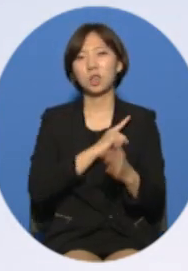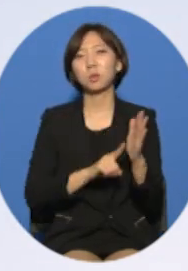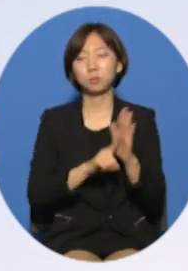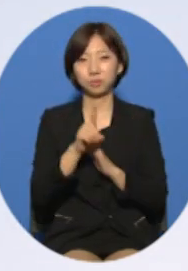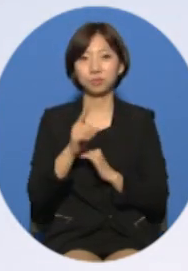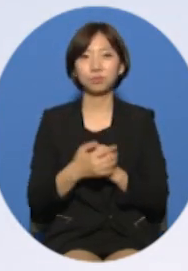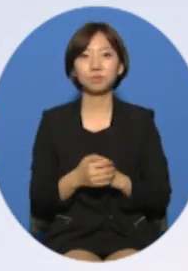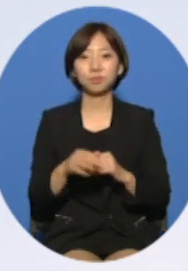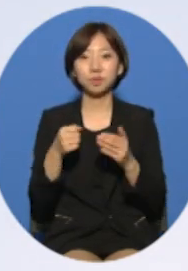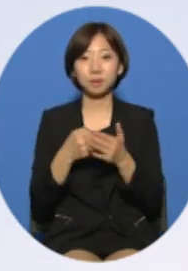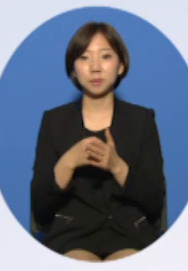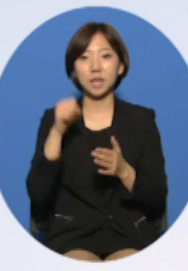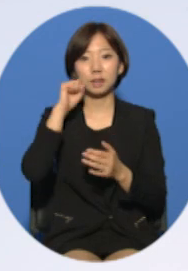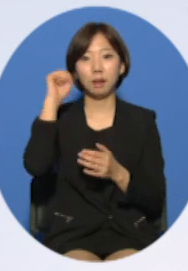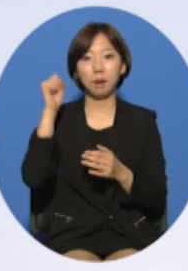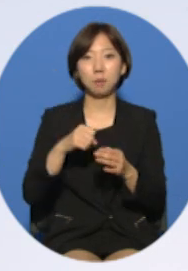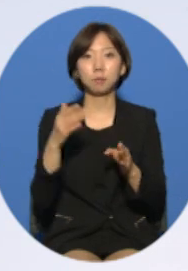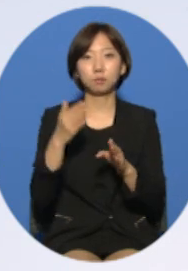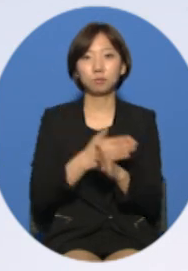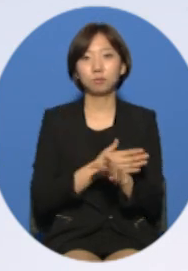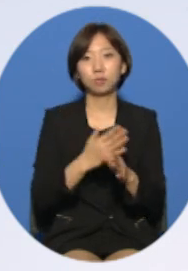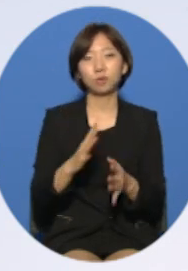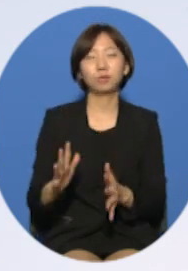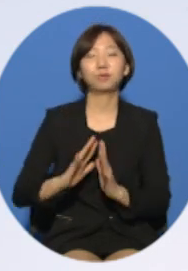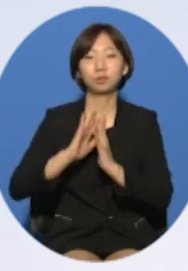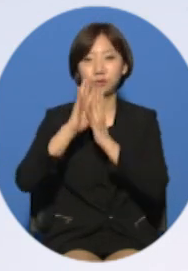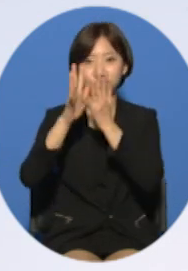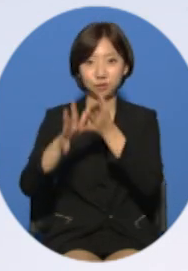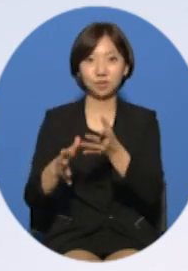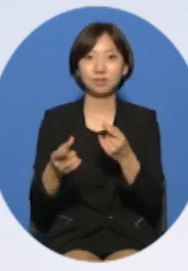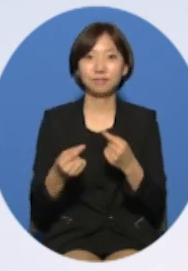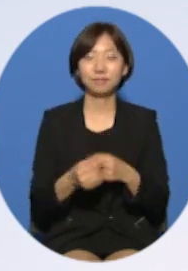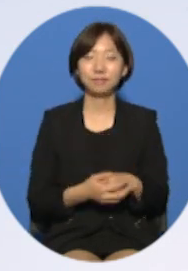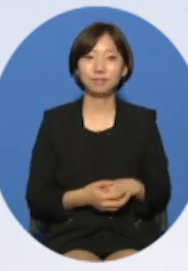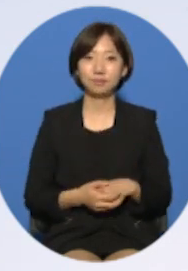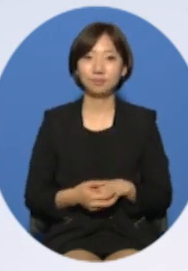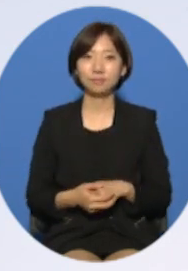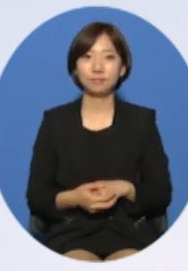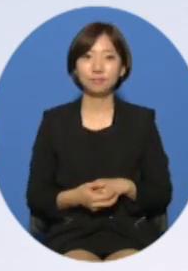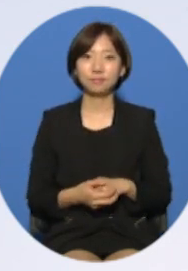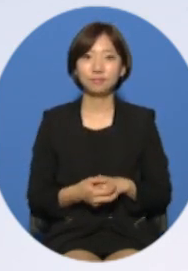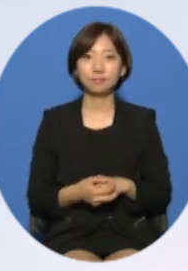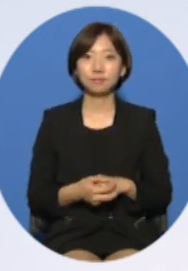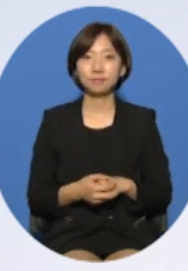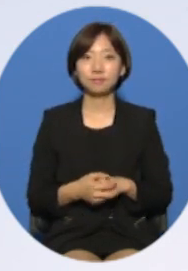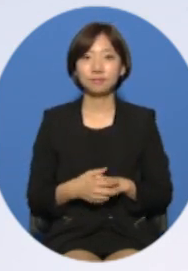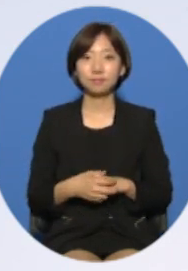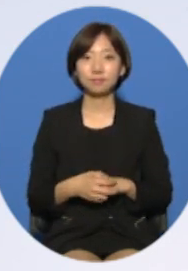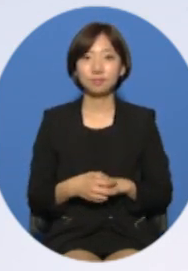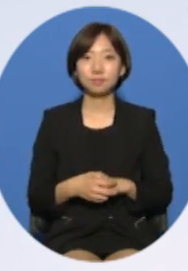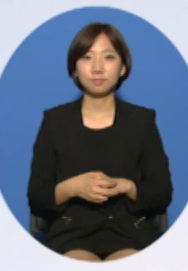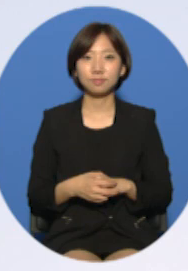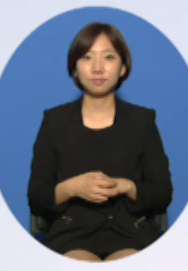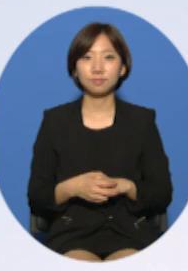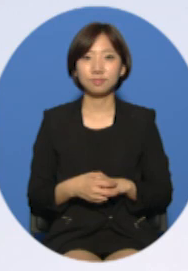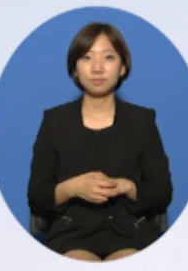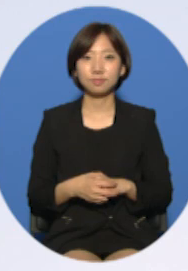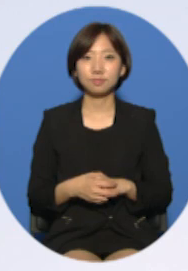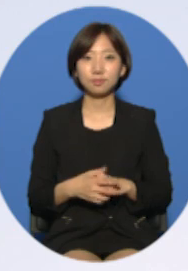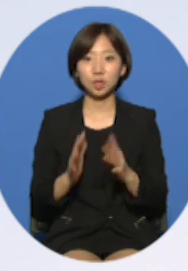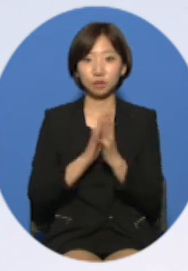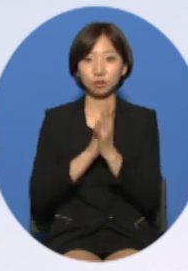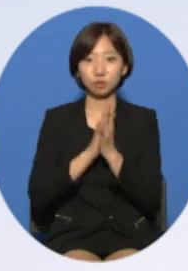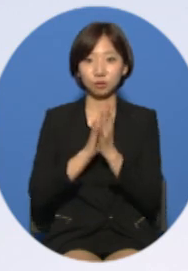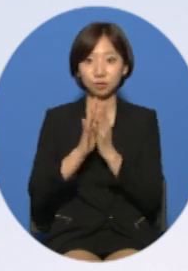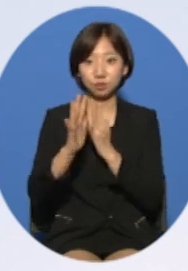일찍부터 선거인들이 계속 이어지는 것 같아요. 네. 네. 선거가 뭐, 예, 예. 그렇습니다. 선거가 많이 늘어선